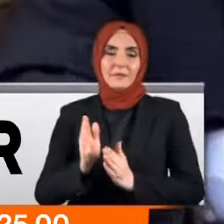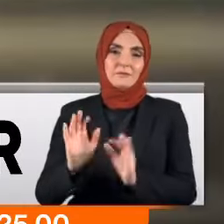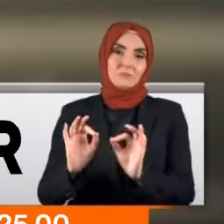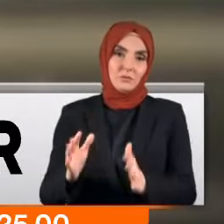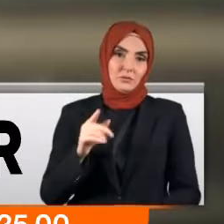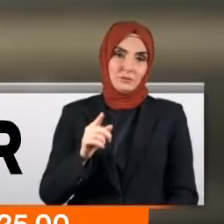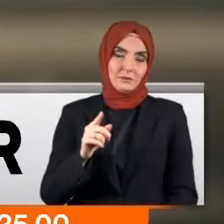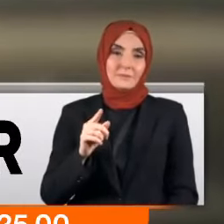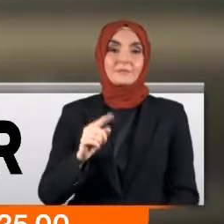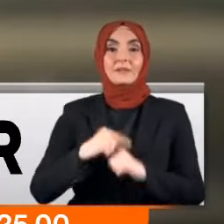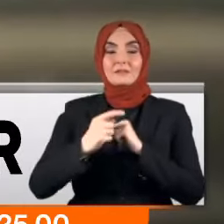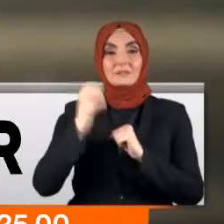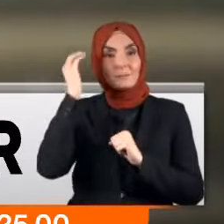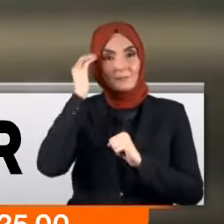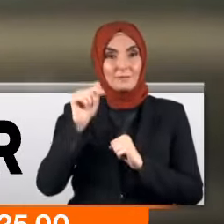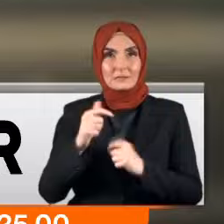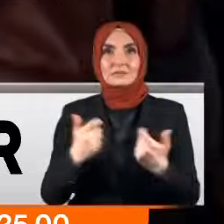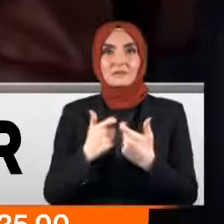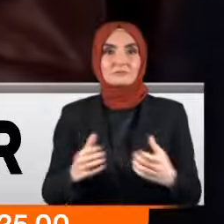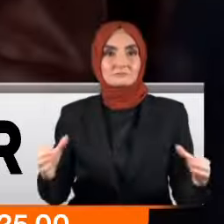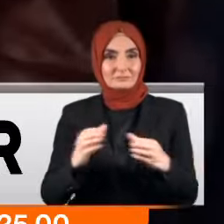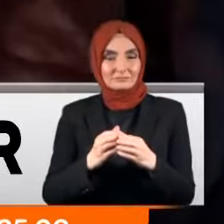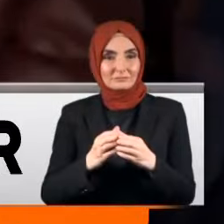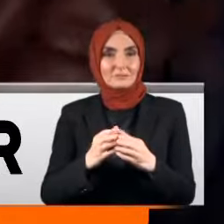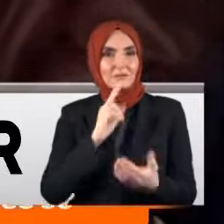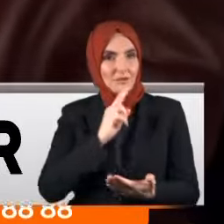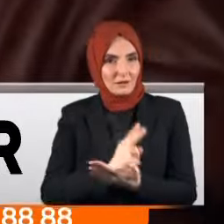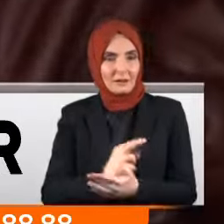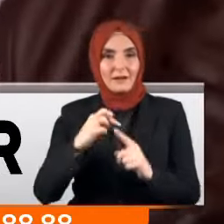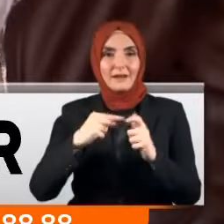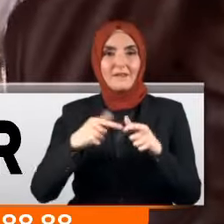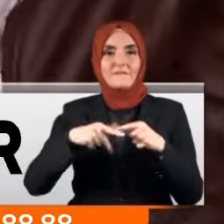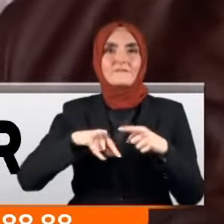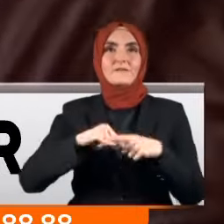toplayıp Refah saldırısının düğmesine basmaya hazırlanıyor.